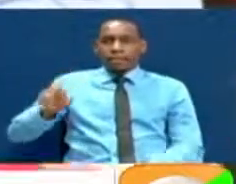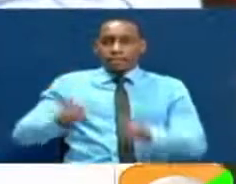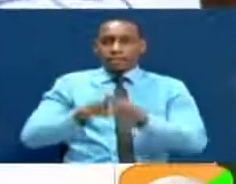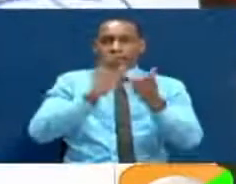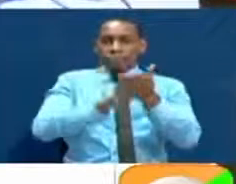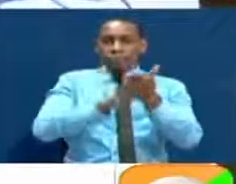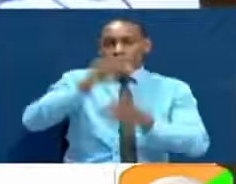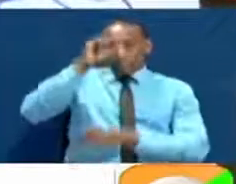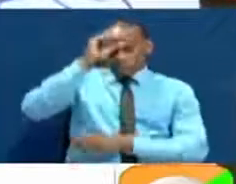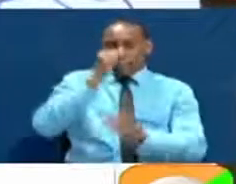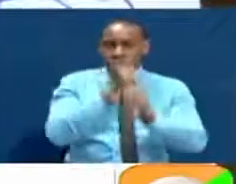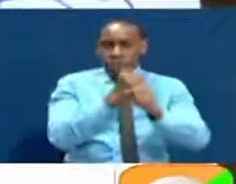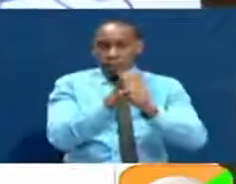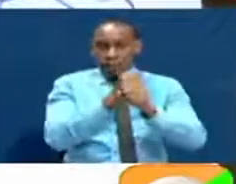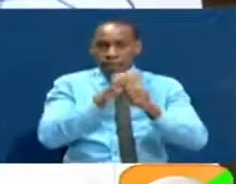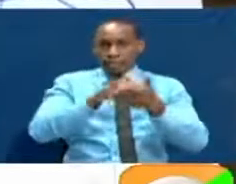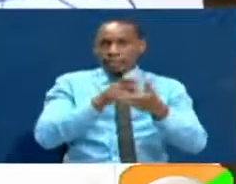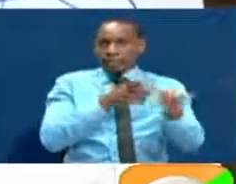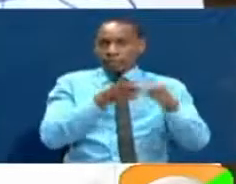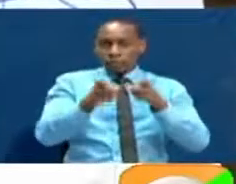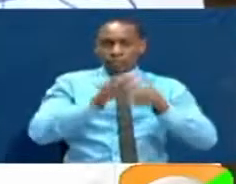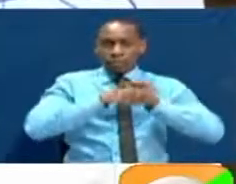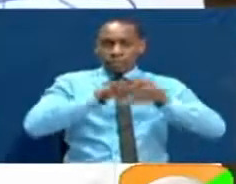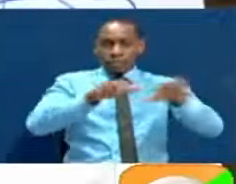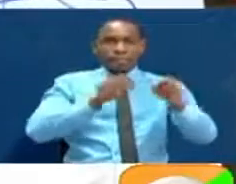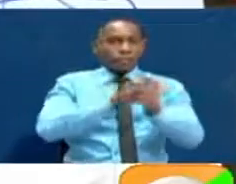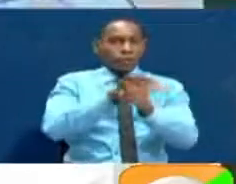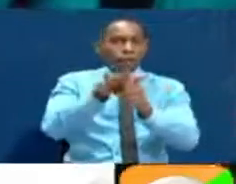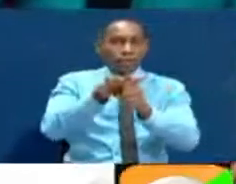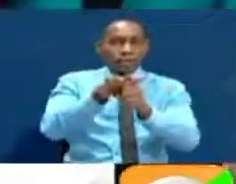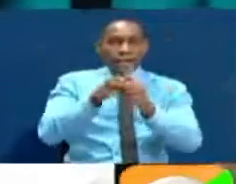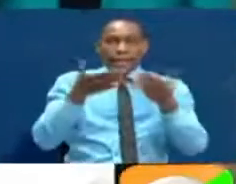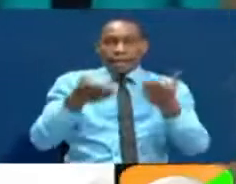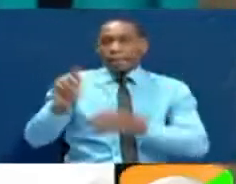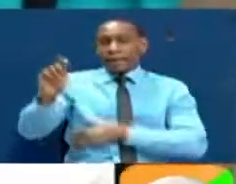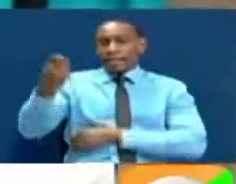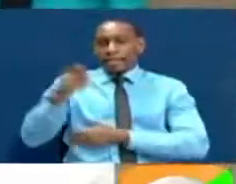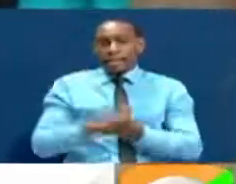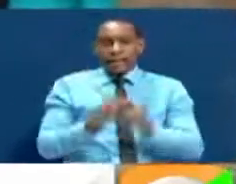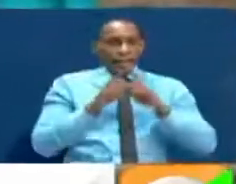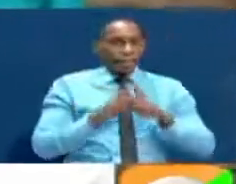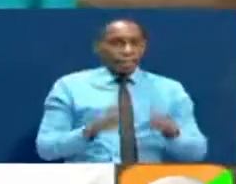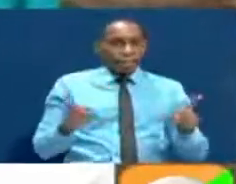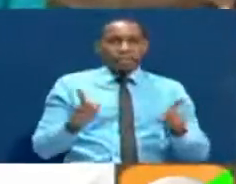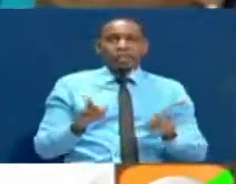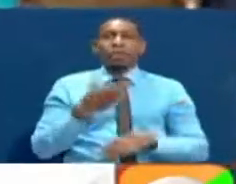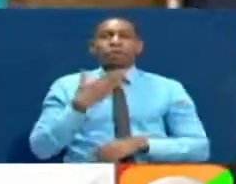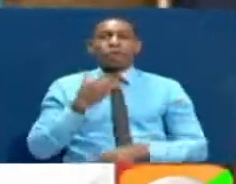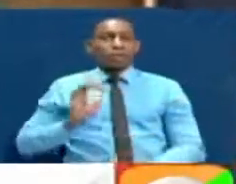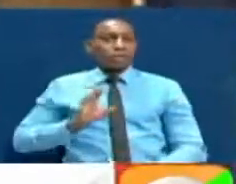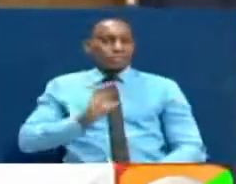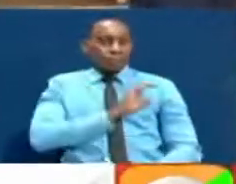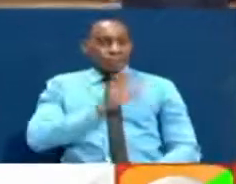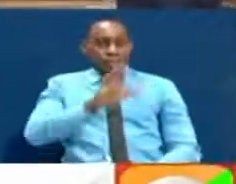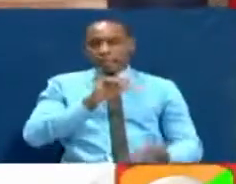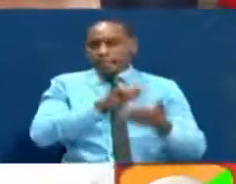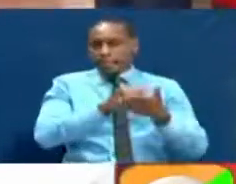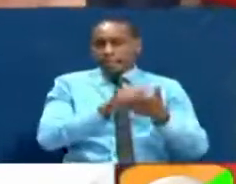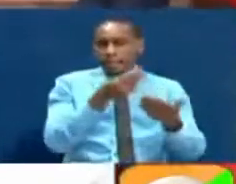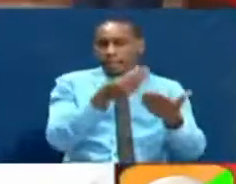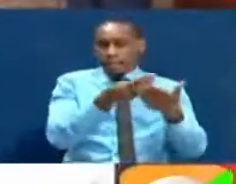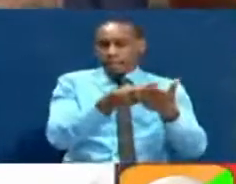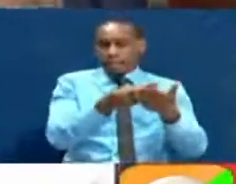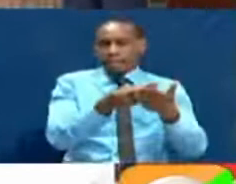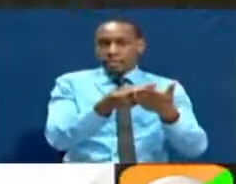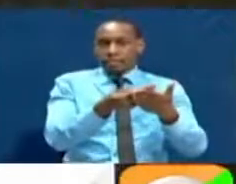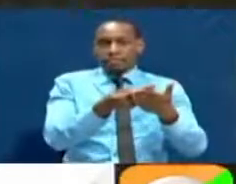alipongeza serikali kwa juhudi zake za kudhibiti kusambaa kwa virusi vya korona humu nchini. Hata hivyo, ameitaka kamati hiyo kuhakikisha kwamba pesa